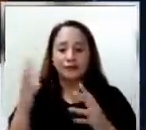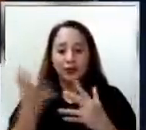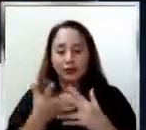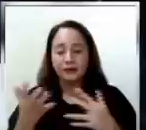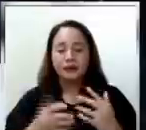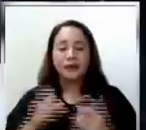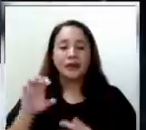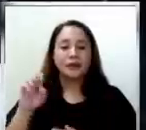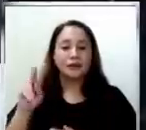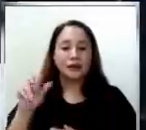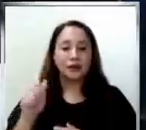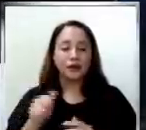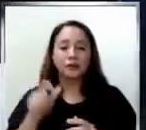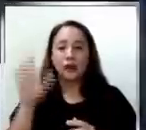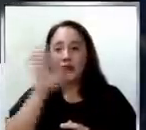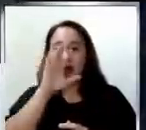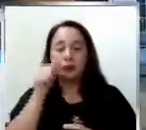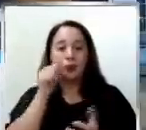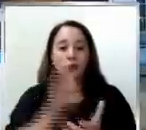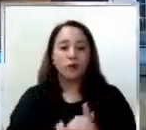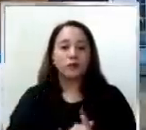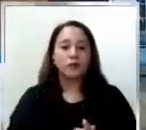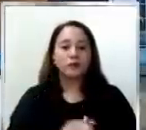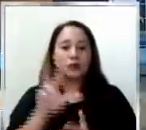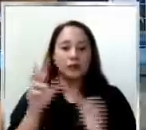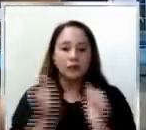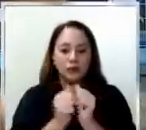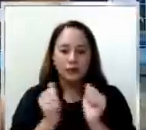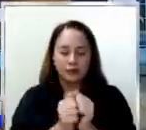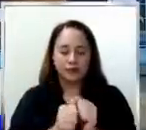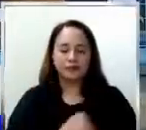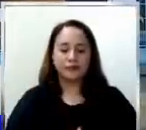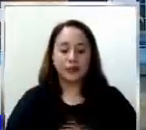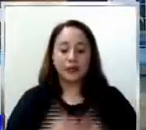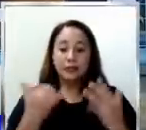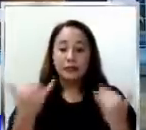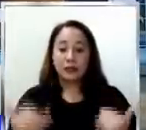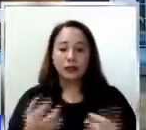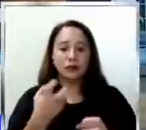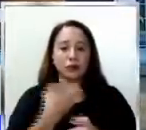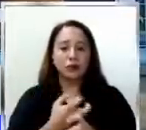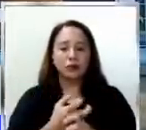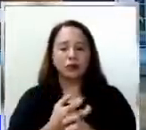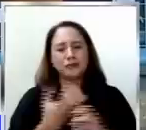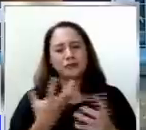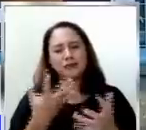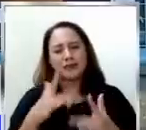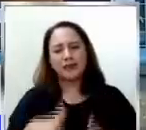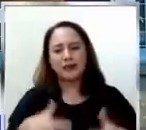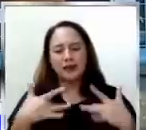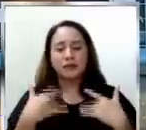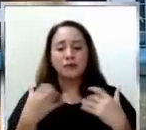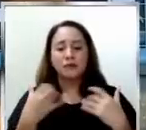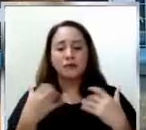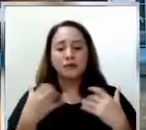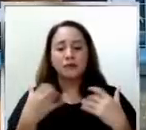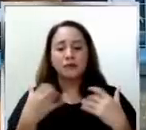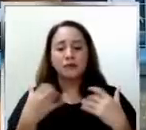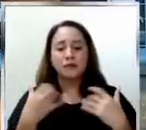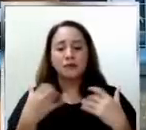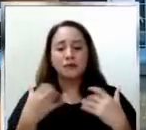kanyang misis at tatlo pa nilang kasama. Ngayong mahirap nga naman ang buhay, marami raw ang naiengganyo na pumasok sa mga